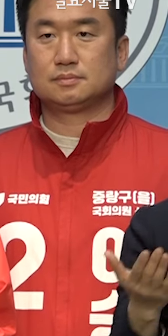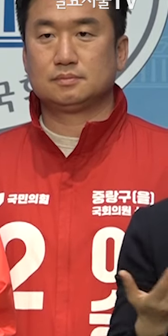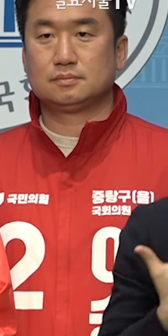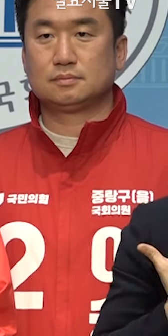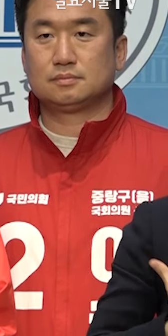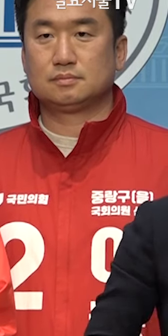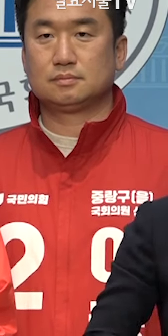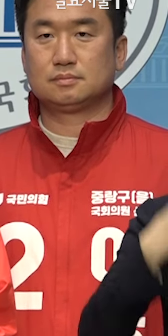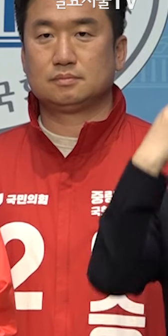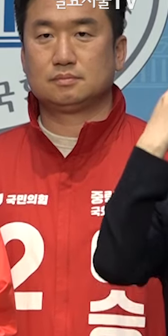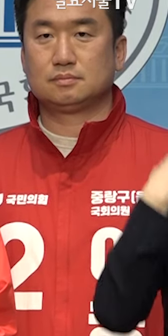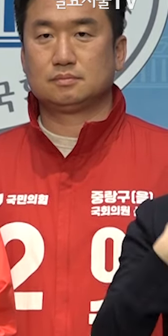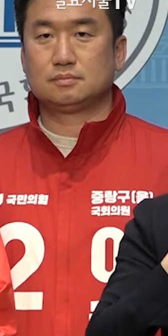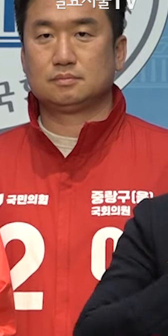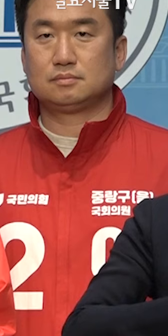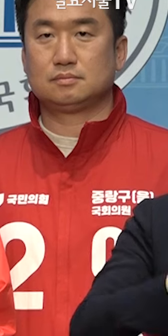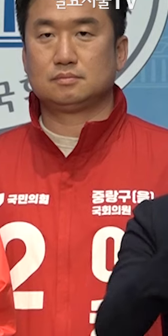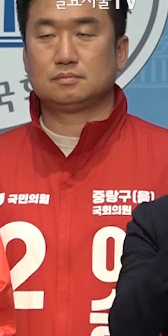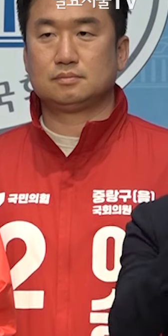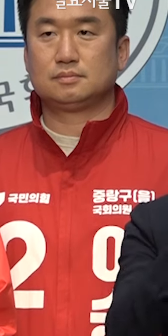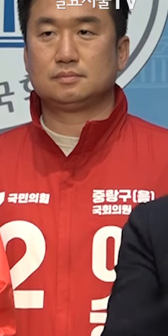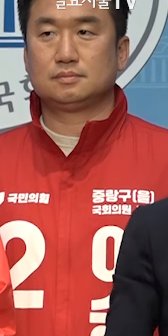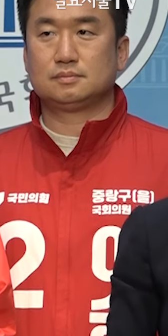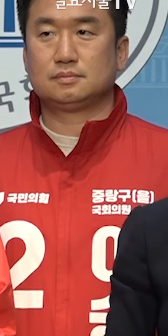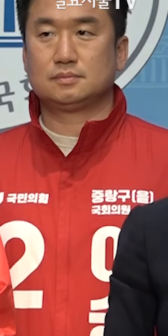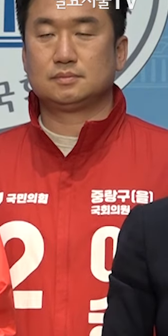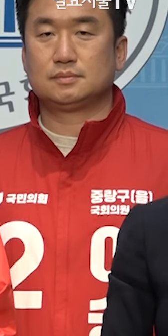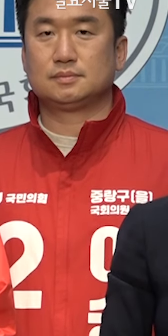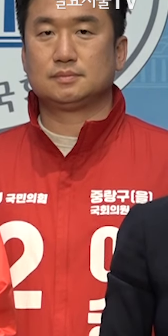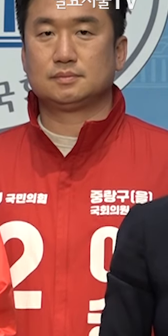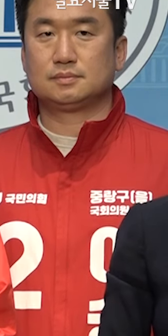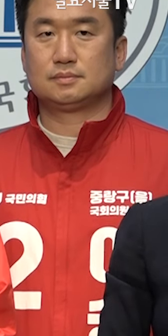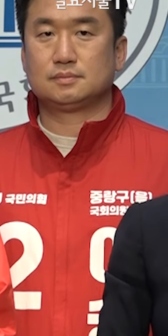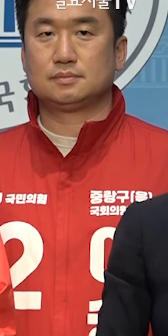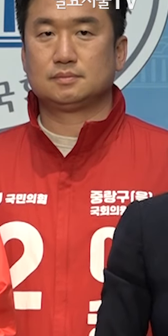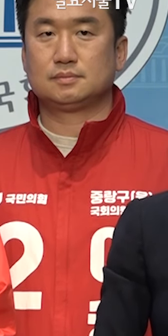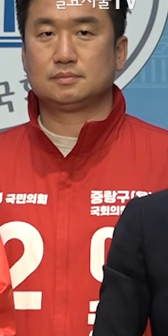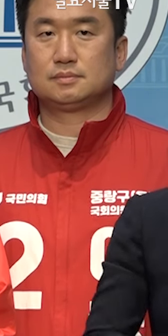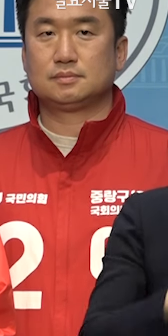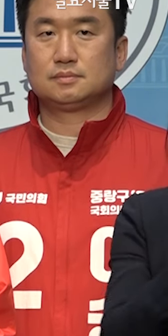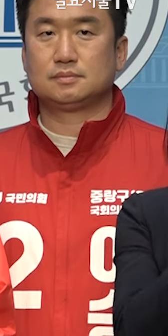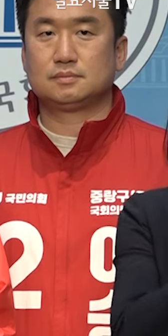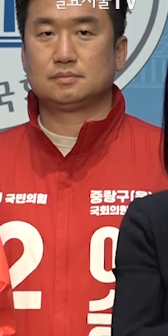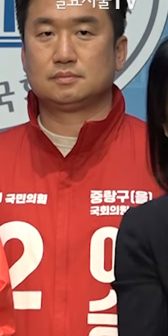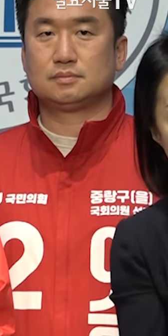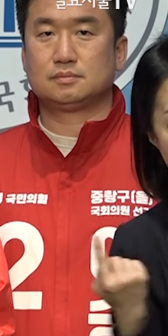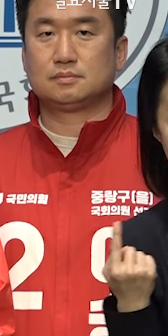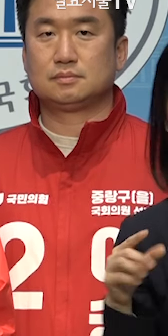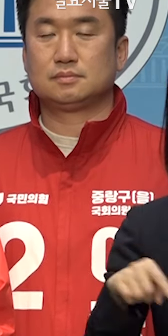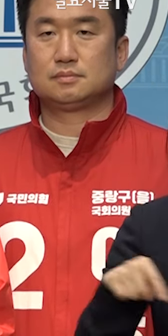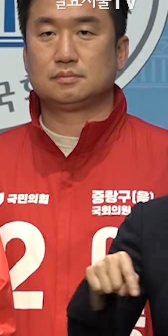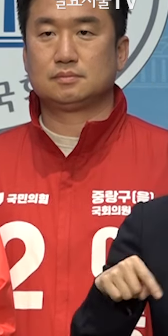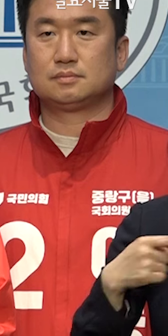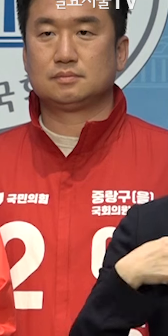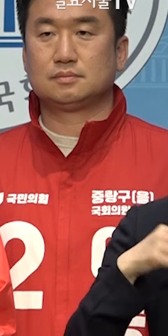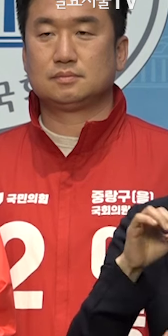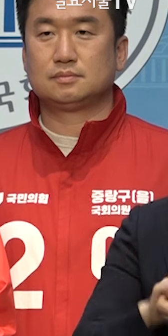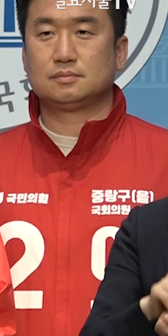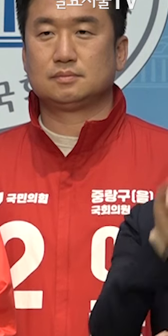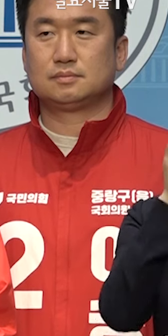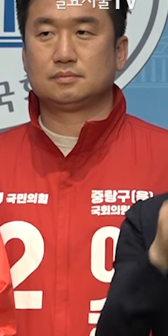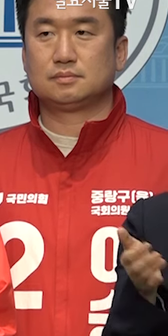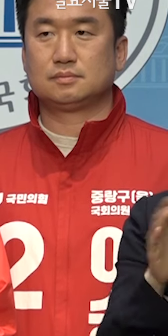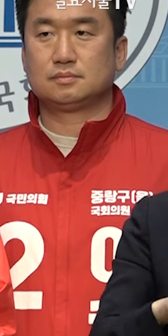실망감 너무 잘 알고 있습니다 저희 모두 원외 정치인으로서 한계가 있었지만